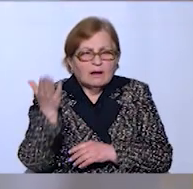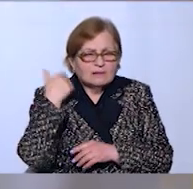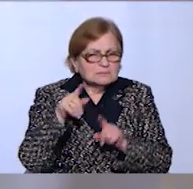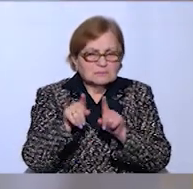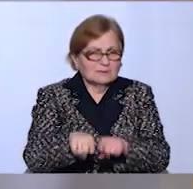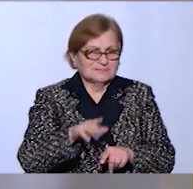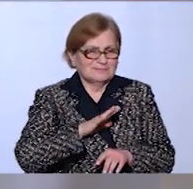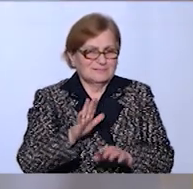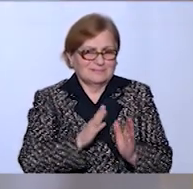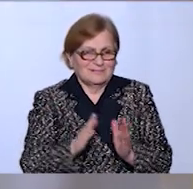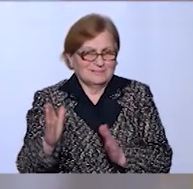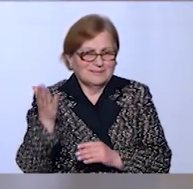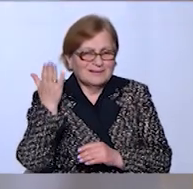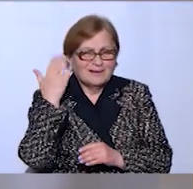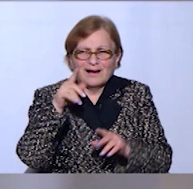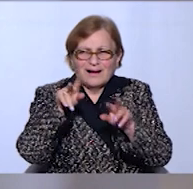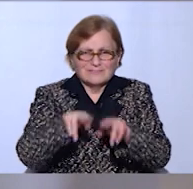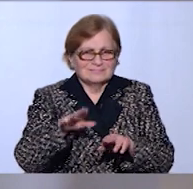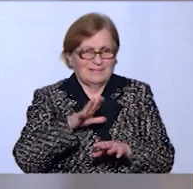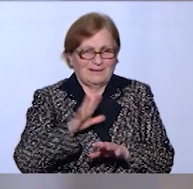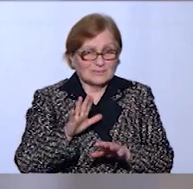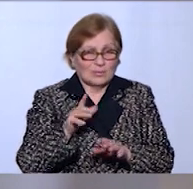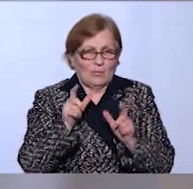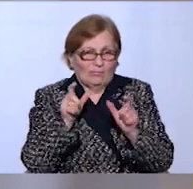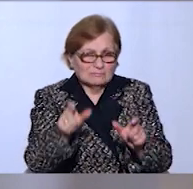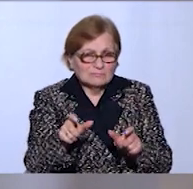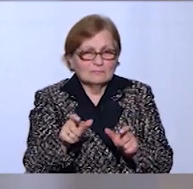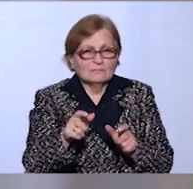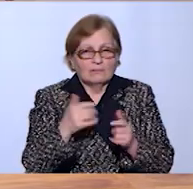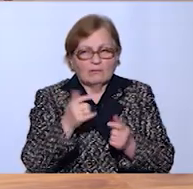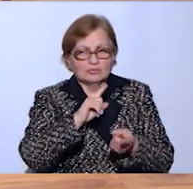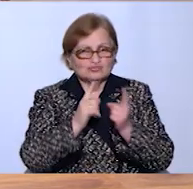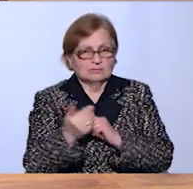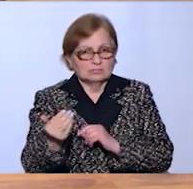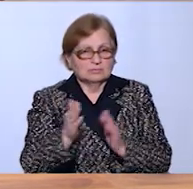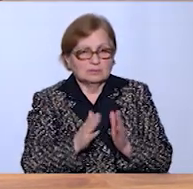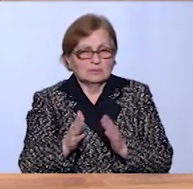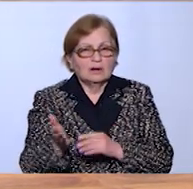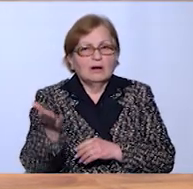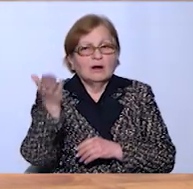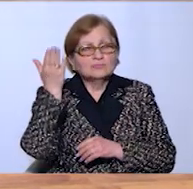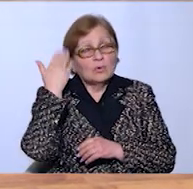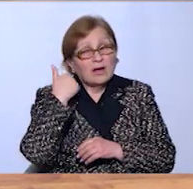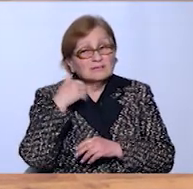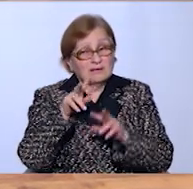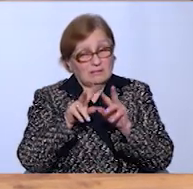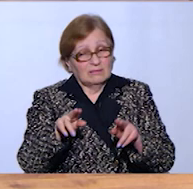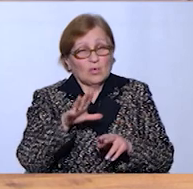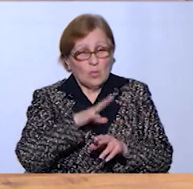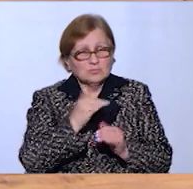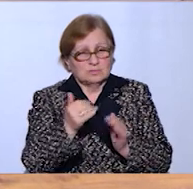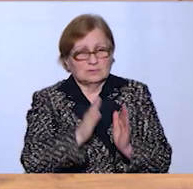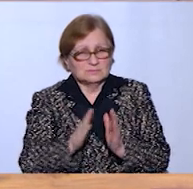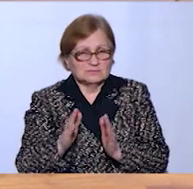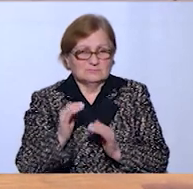მომატებული შფოთვა, ნერვიულობა, შეიძლება გამოიხატებოდეს რაღაც ლების კვნეტაში, ვთქვათ, ღამე მარტო დაძინების